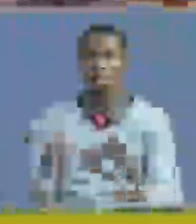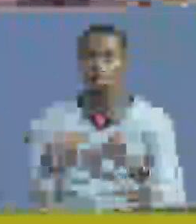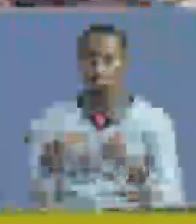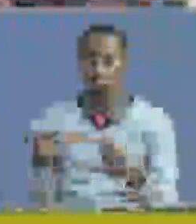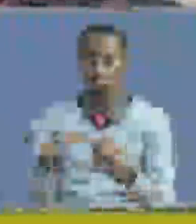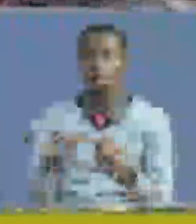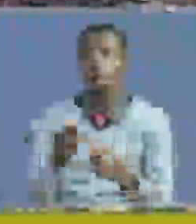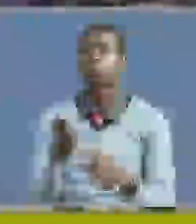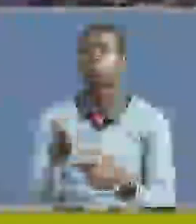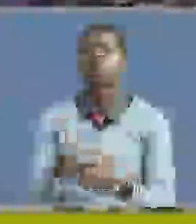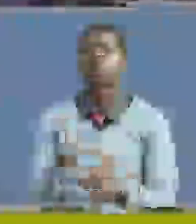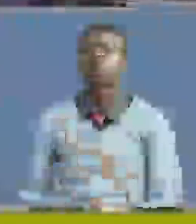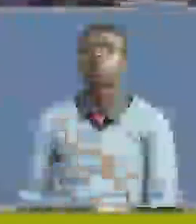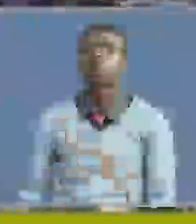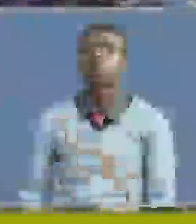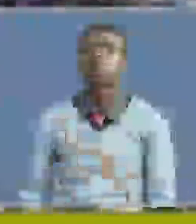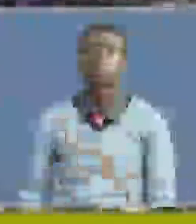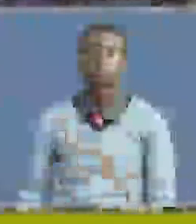huo.